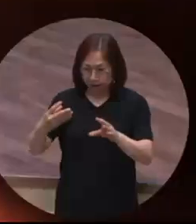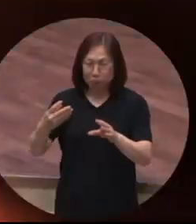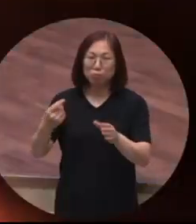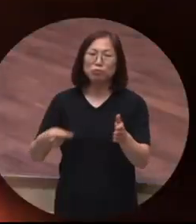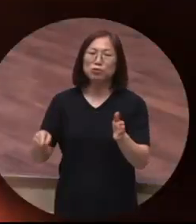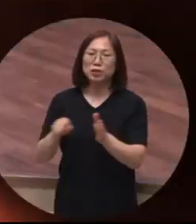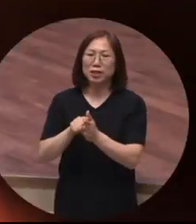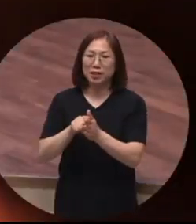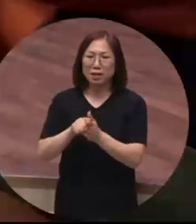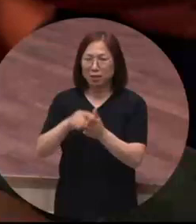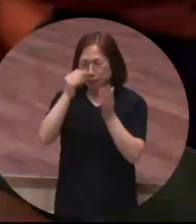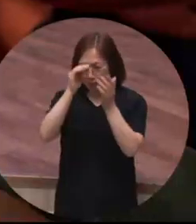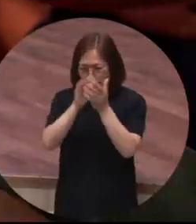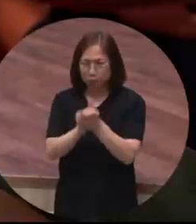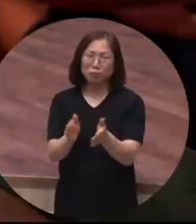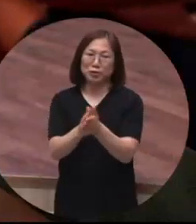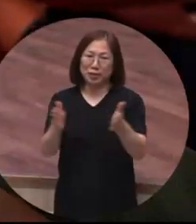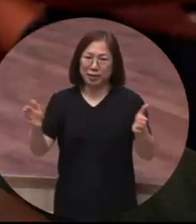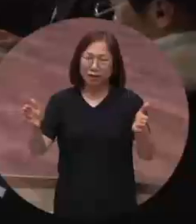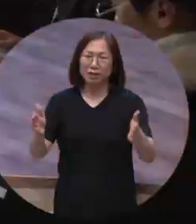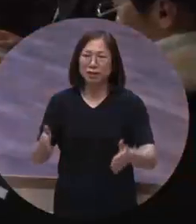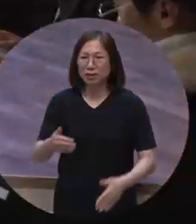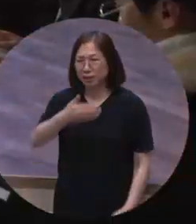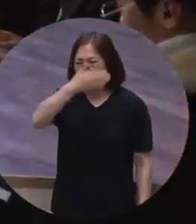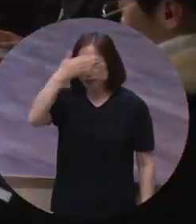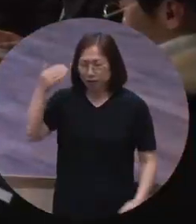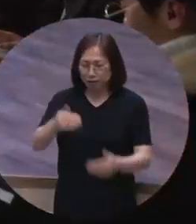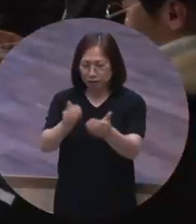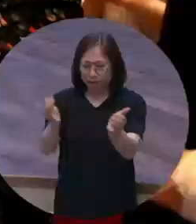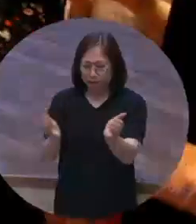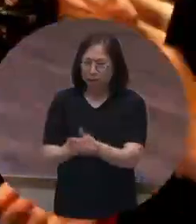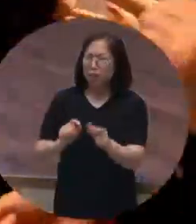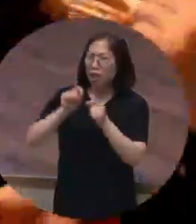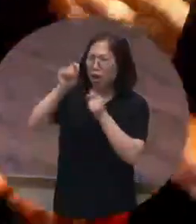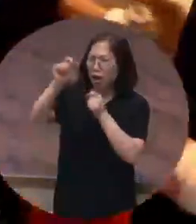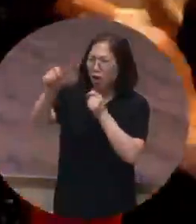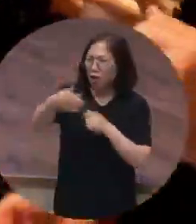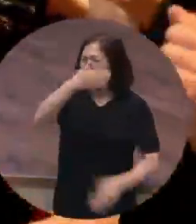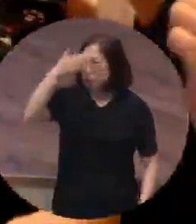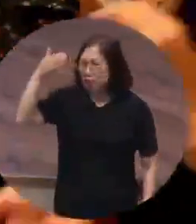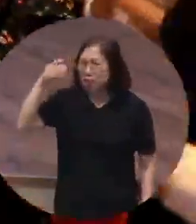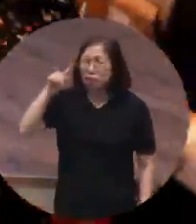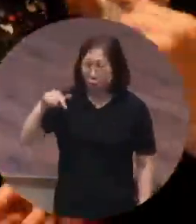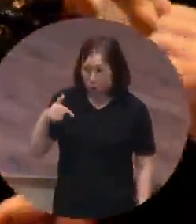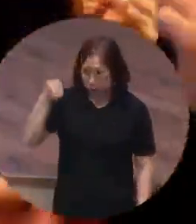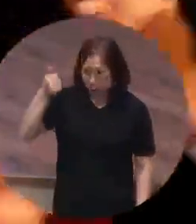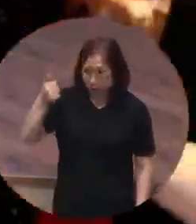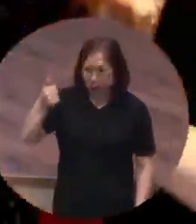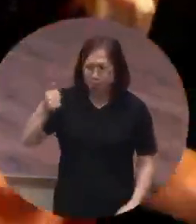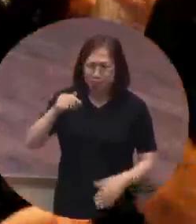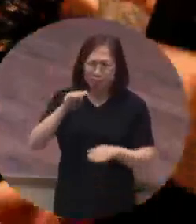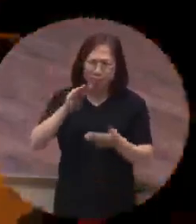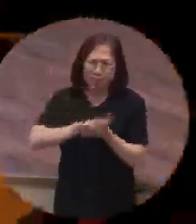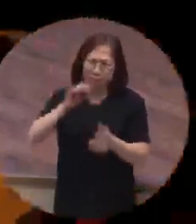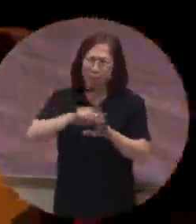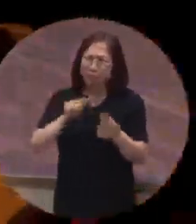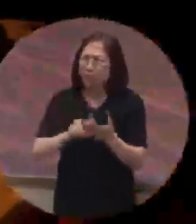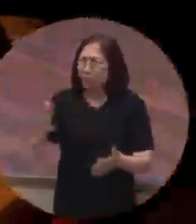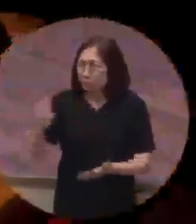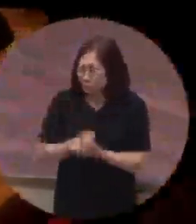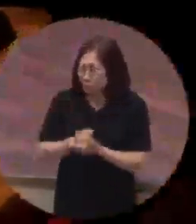새해를 시작한 코람데오 청년회. 영원한 청년 정은주 담임 목사님의 불타는 열정을 닮은 우리